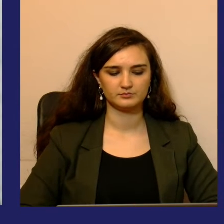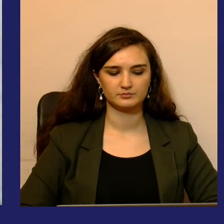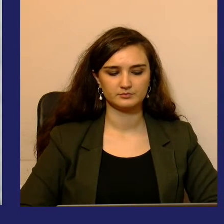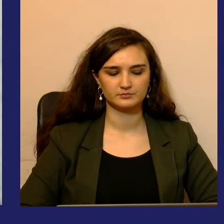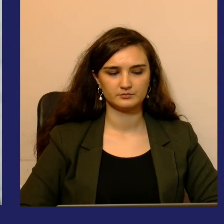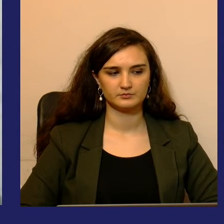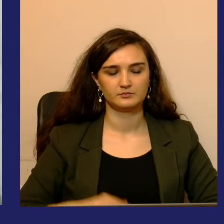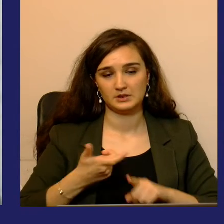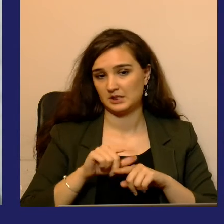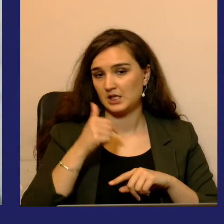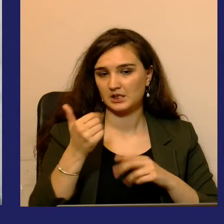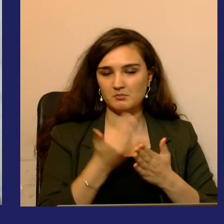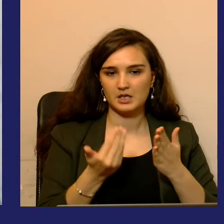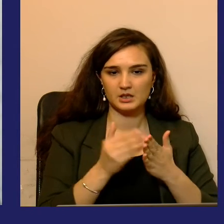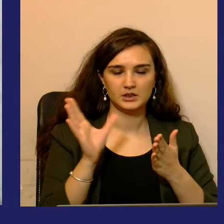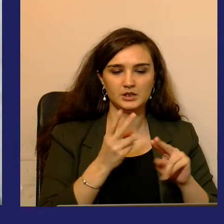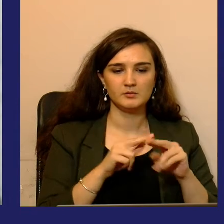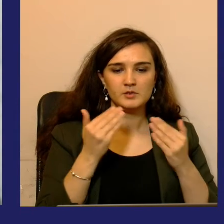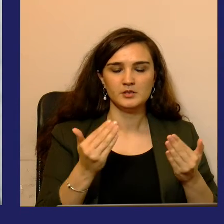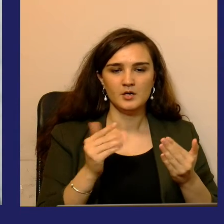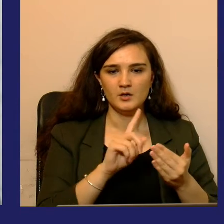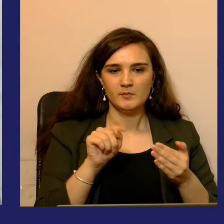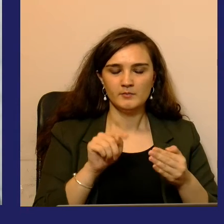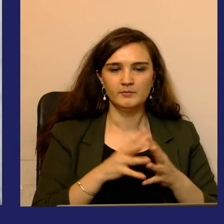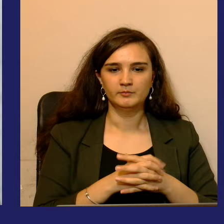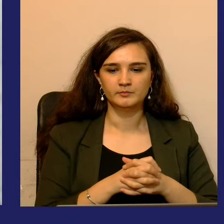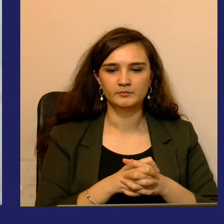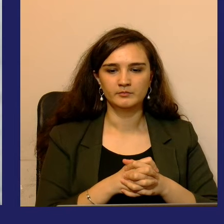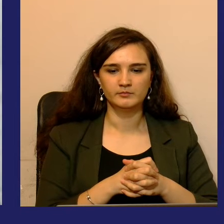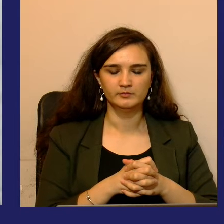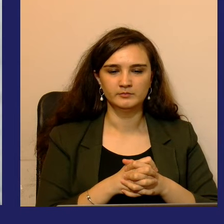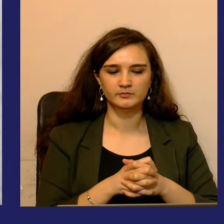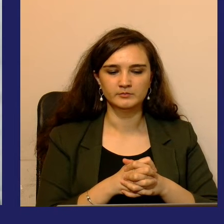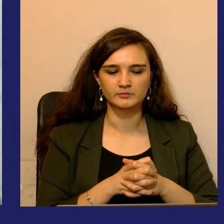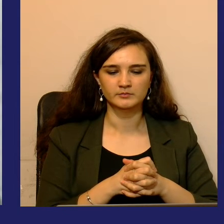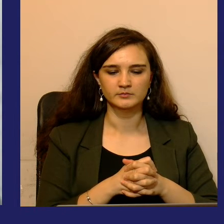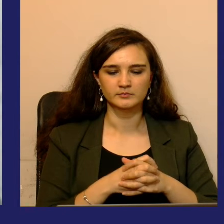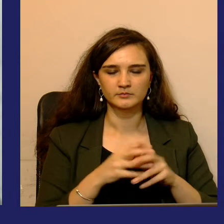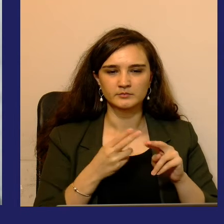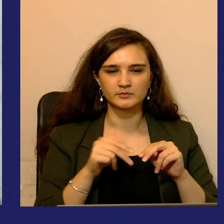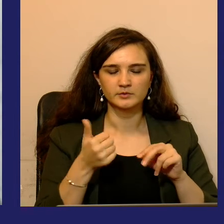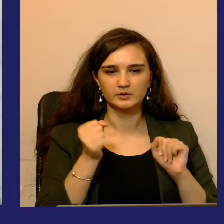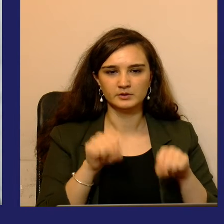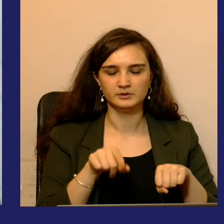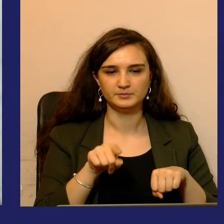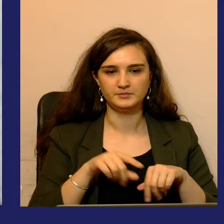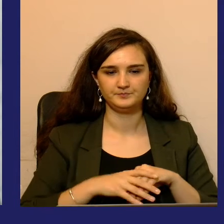ეს ძალიან კარგი მაგალითია იმისა, რომ როგორ